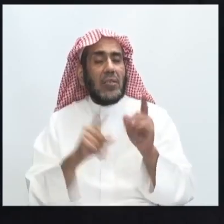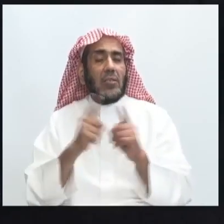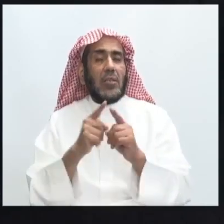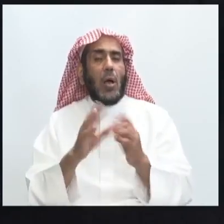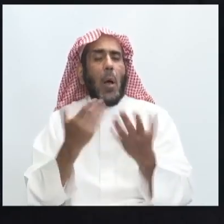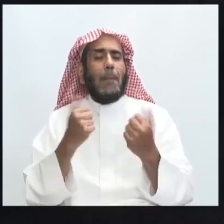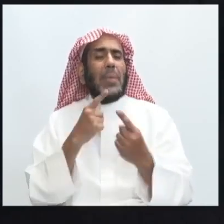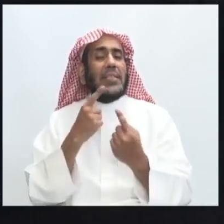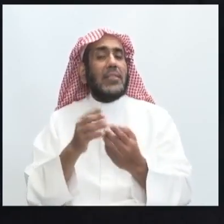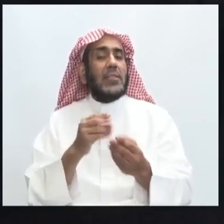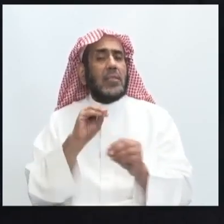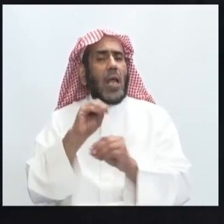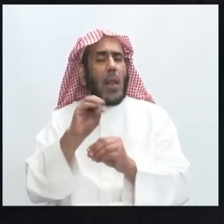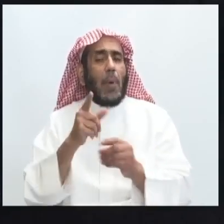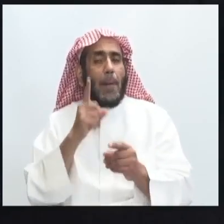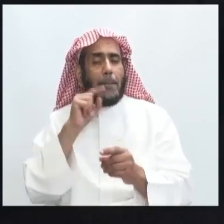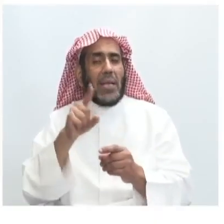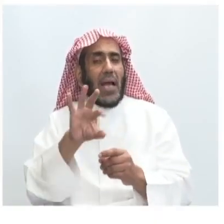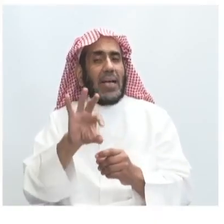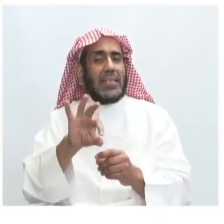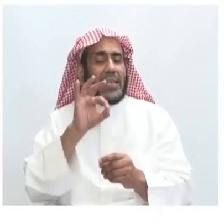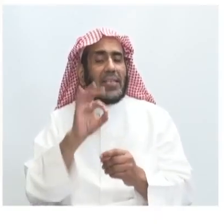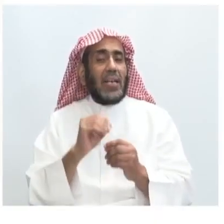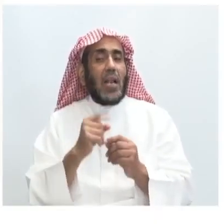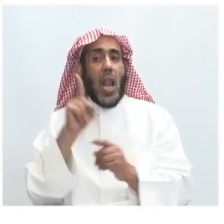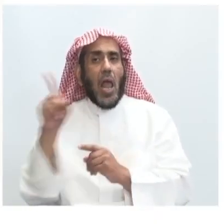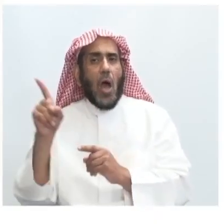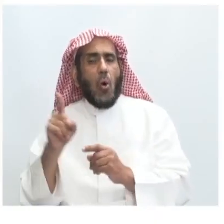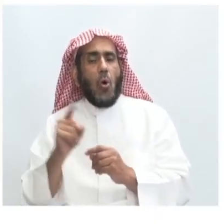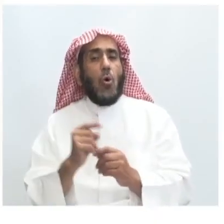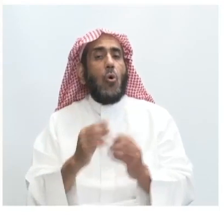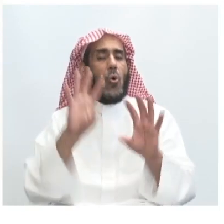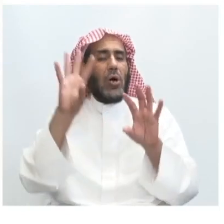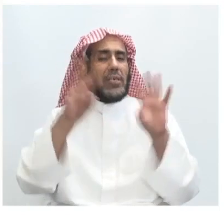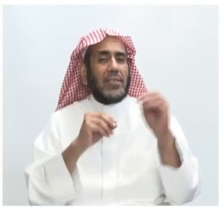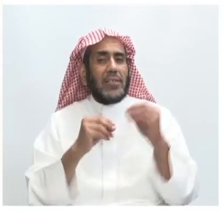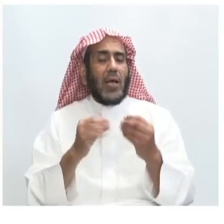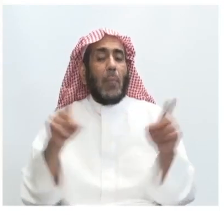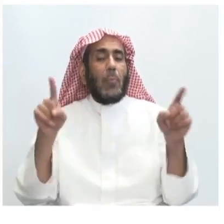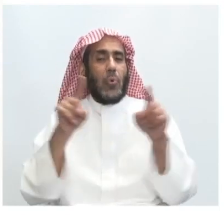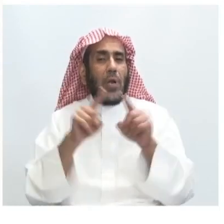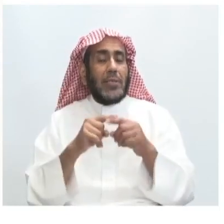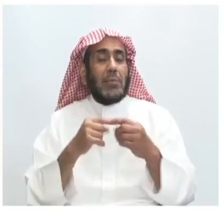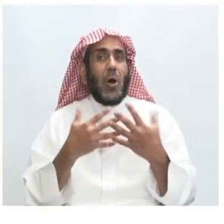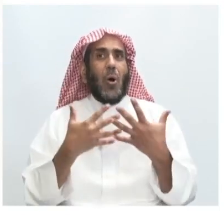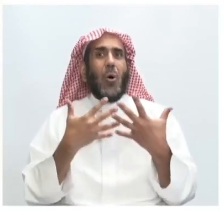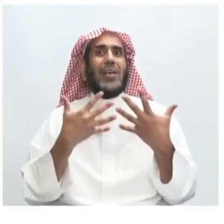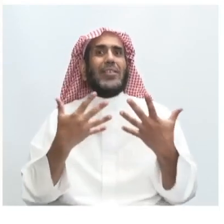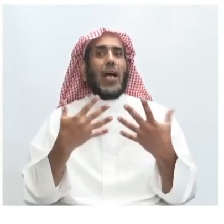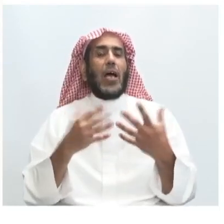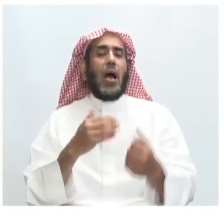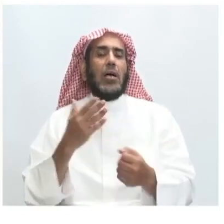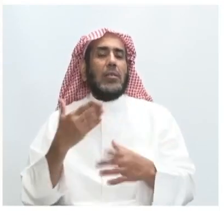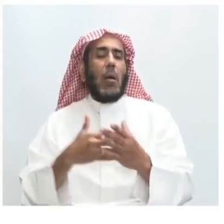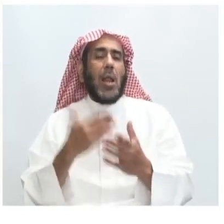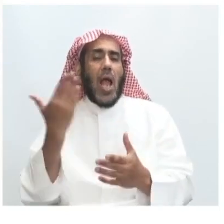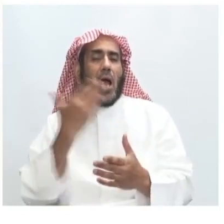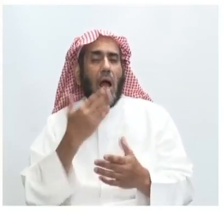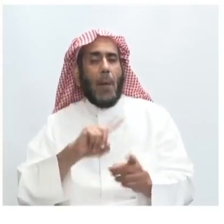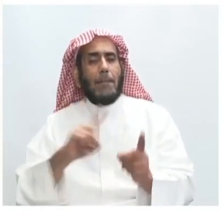من طلب منك ان تختار له قصه مناسبه وشائقه ليقراها ما